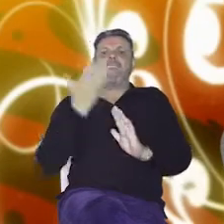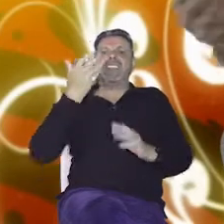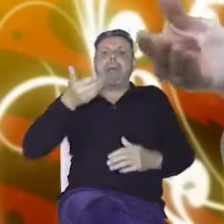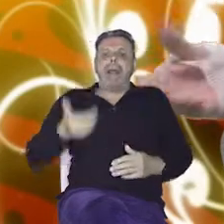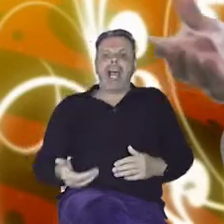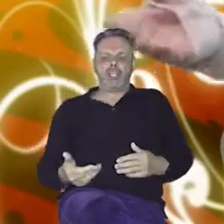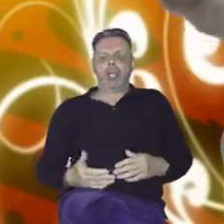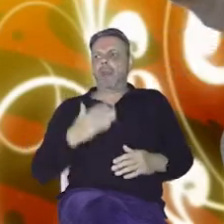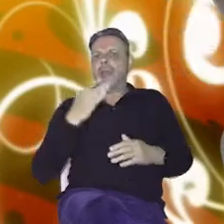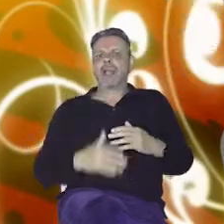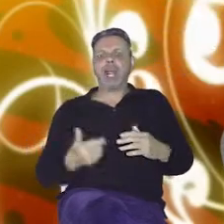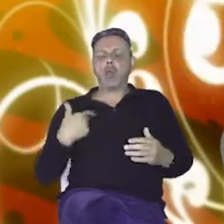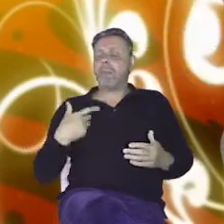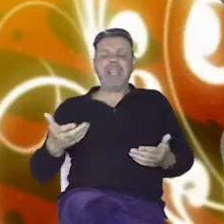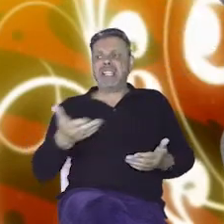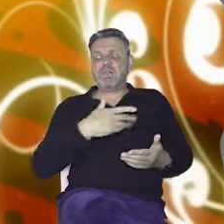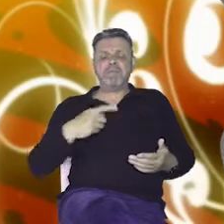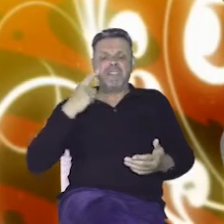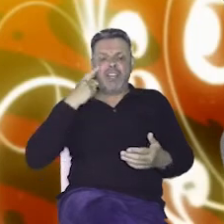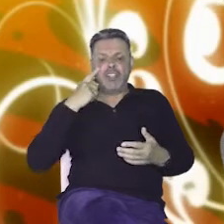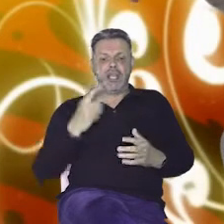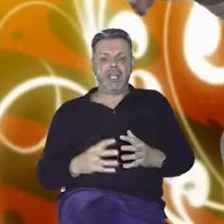kraju krajeva sad mi se sve čini... Ja nemam mikrofon. Nemam